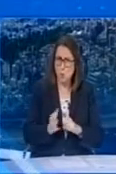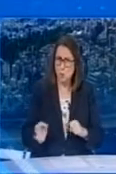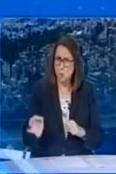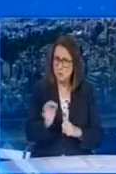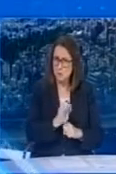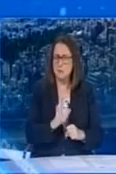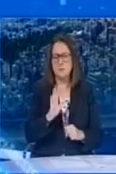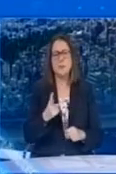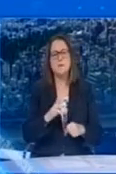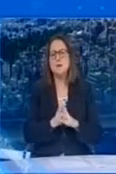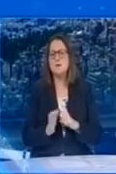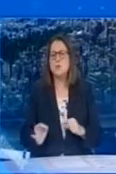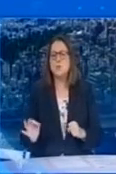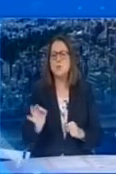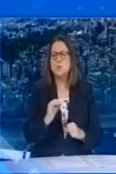τεστ.